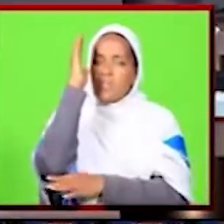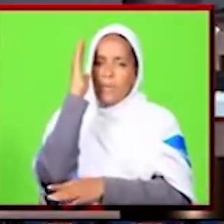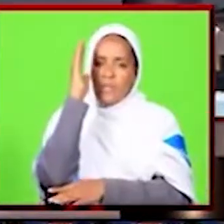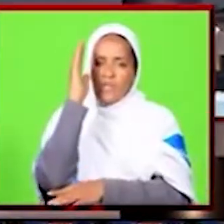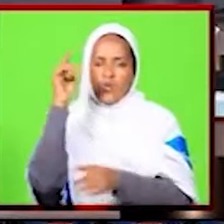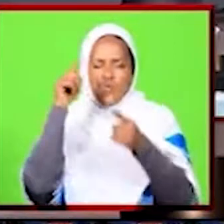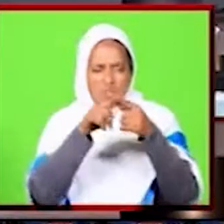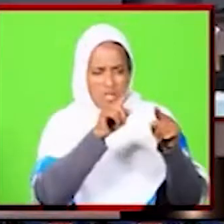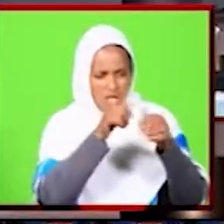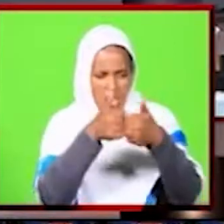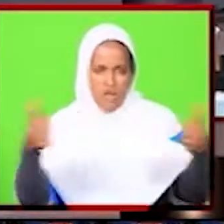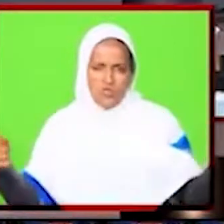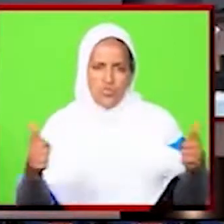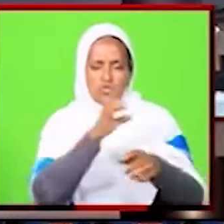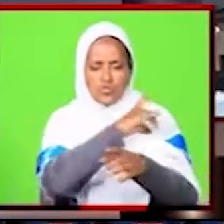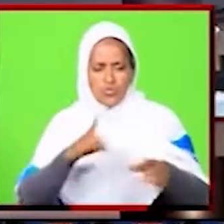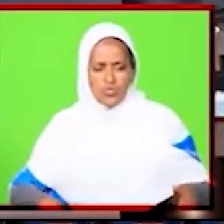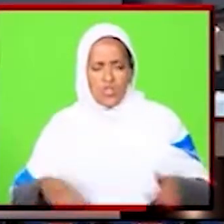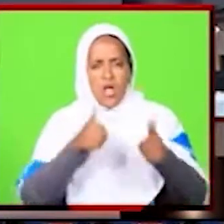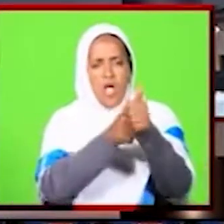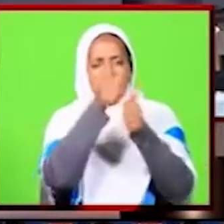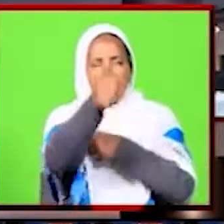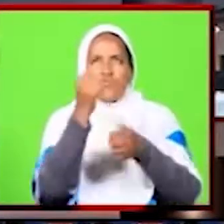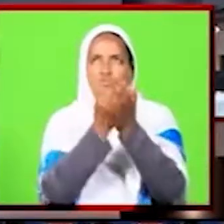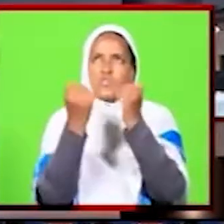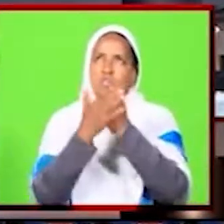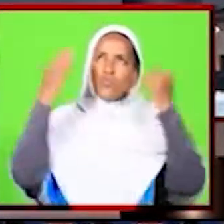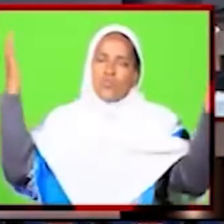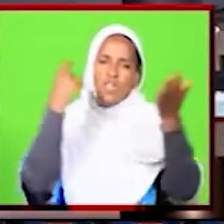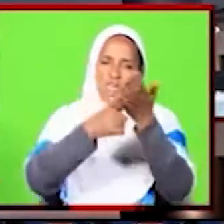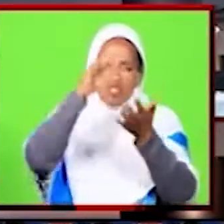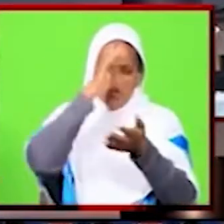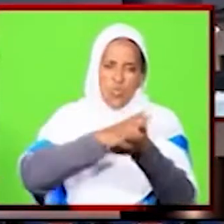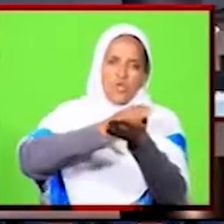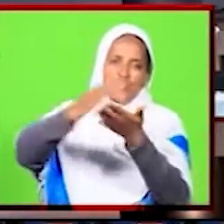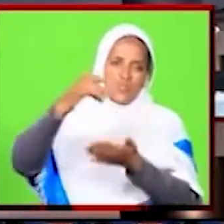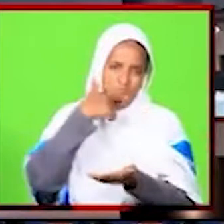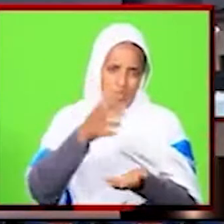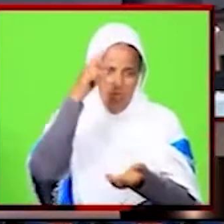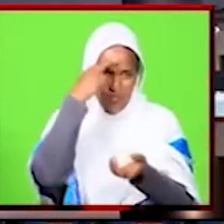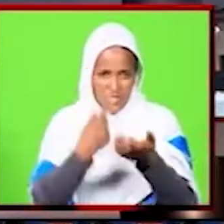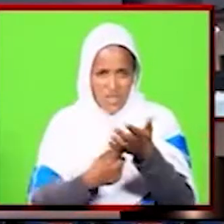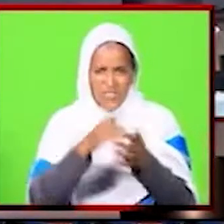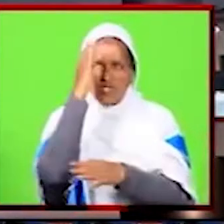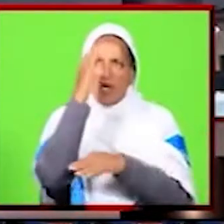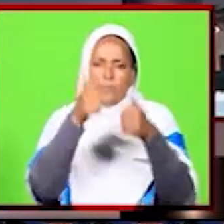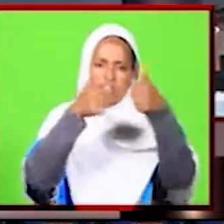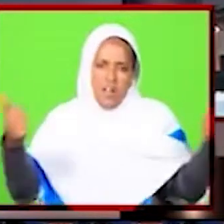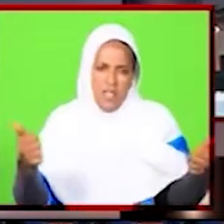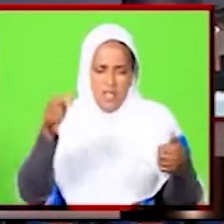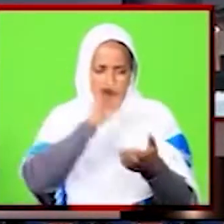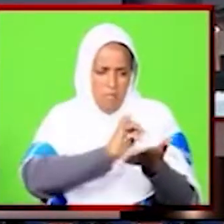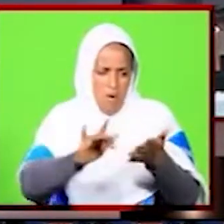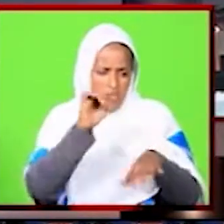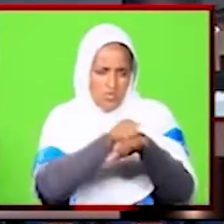እግዚአብሔር ወደ ተለያቸው ክርስቶስን አሳልፈው ሰቅሎታል፣ ይሄን ሰው አስወግድልን ብለዋል። ስለዚህ እግዚአብሔርን ስለተለዩት